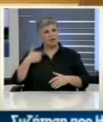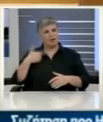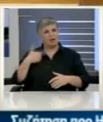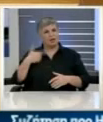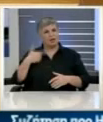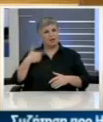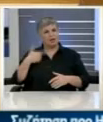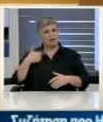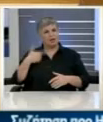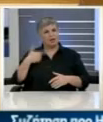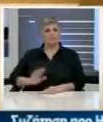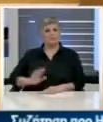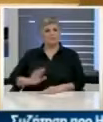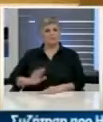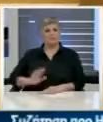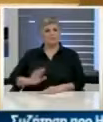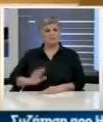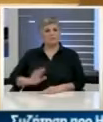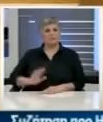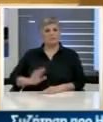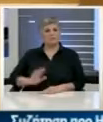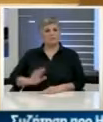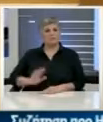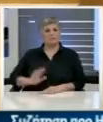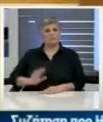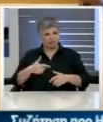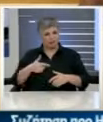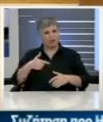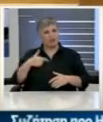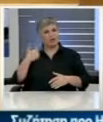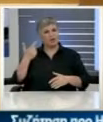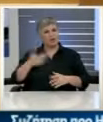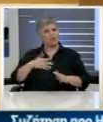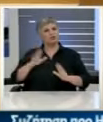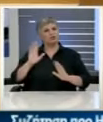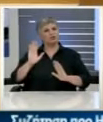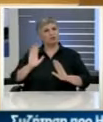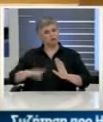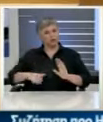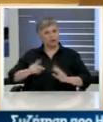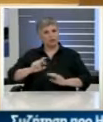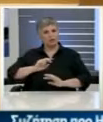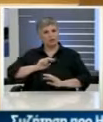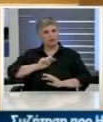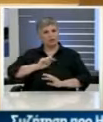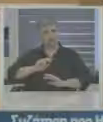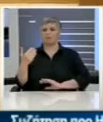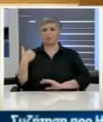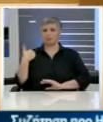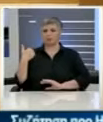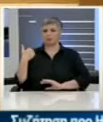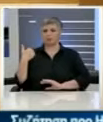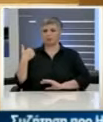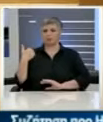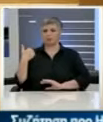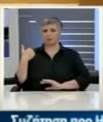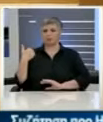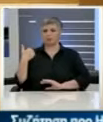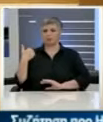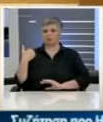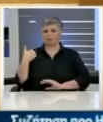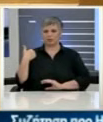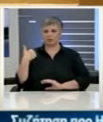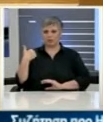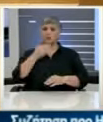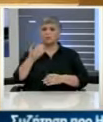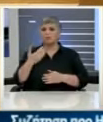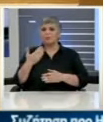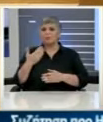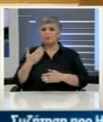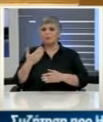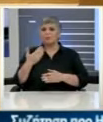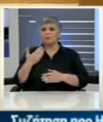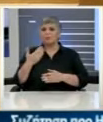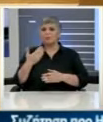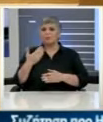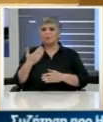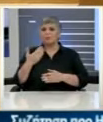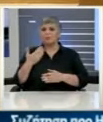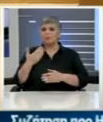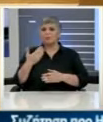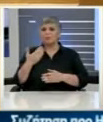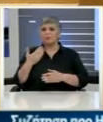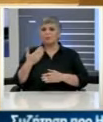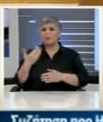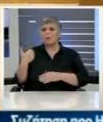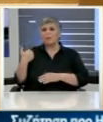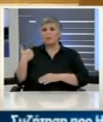α κύριε ρα στο τέλος της αγόρευσής μου κάντε λοιπόν για να θυμίσουμε ότι πριν από